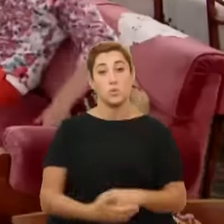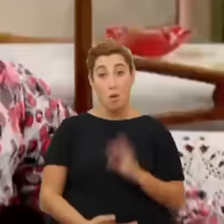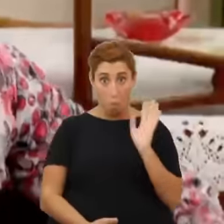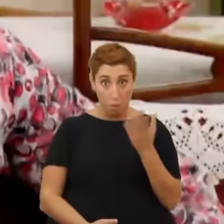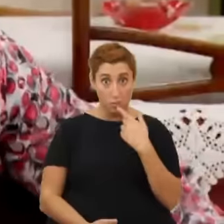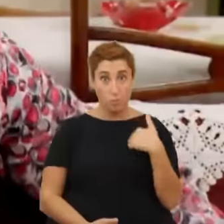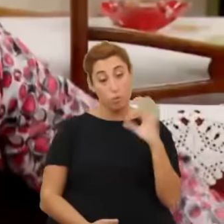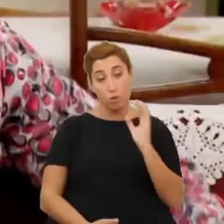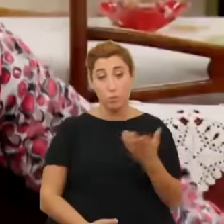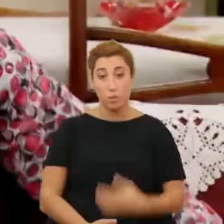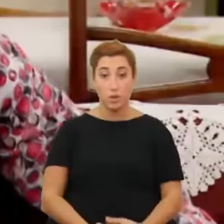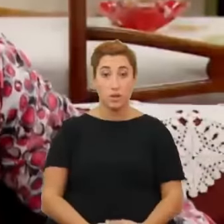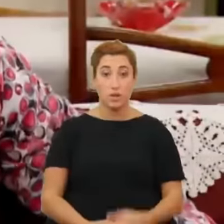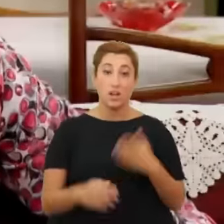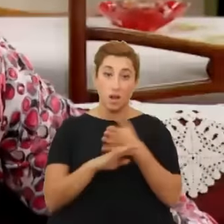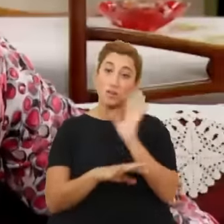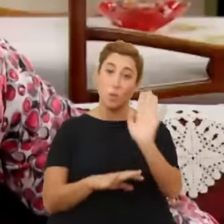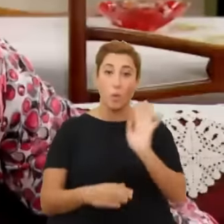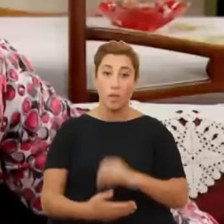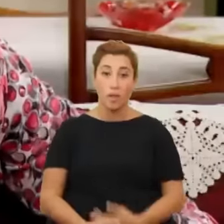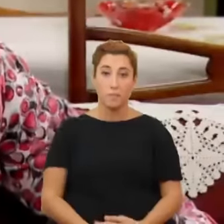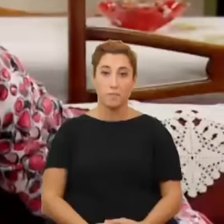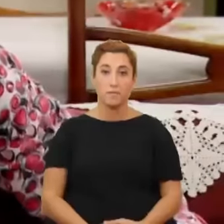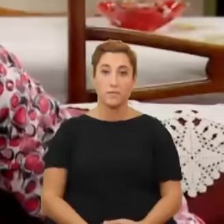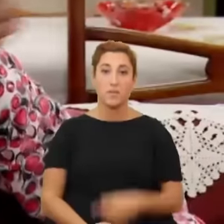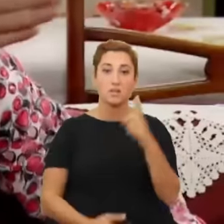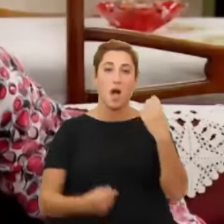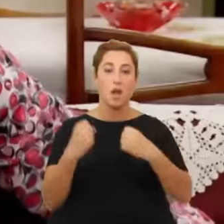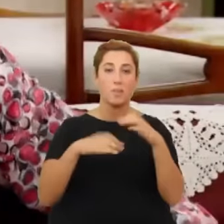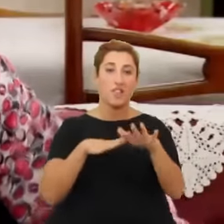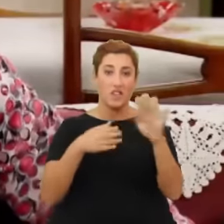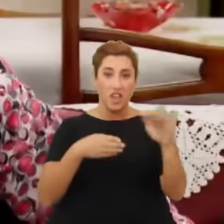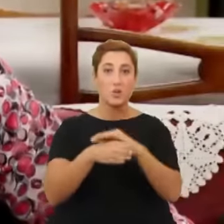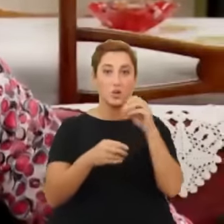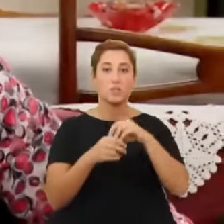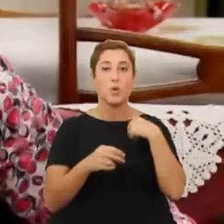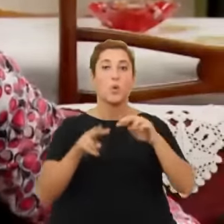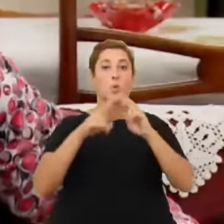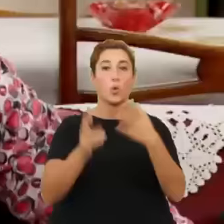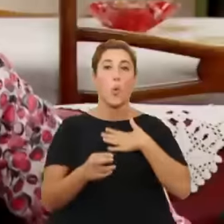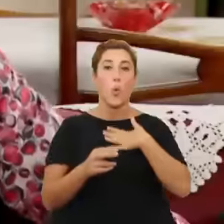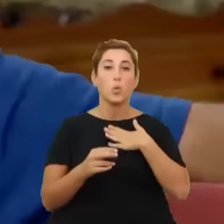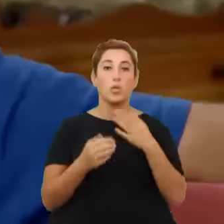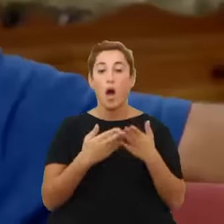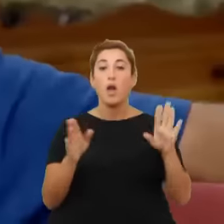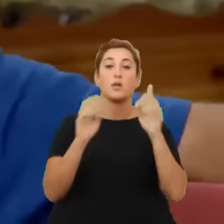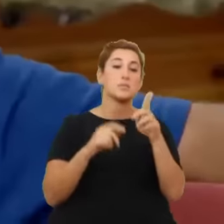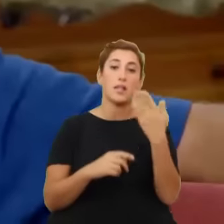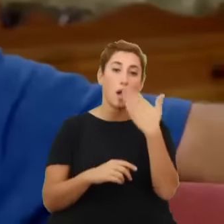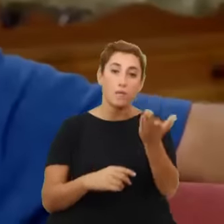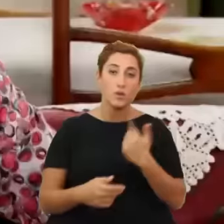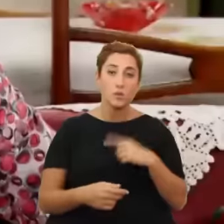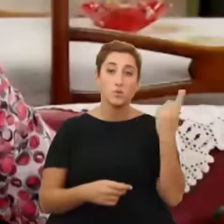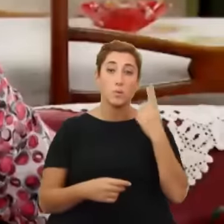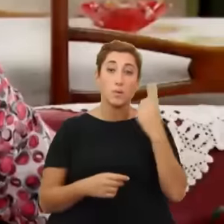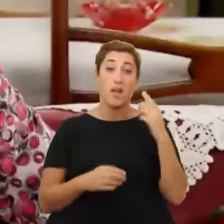ya. O kadar. Harbiden o kadar. Ya sen arabayla trafiğe çıkıyorsun diye ben dükkanın önünden ayrılmıyorum be. Sen neden